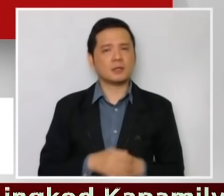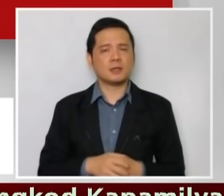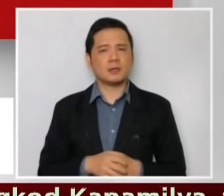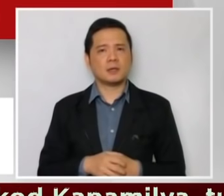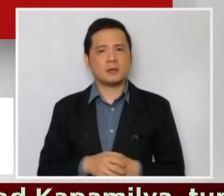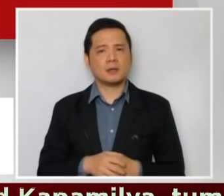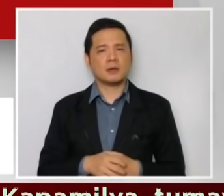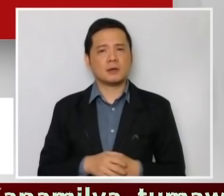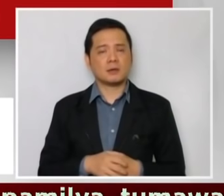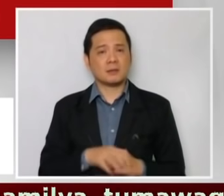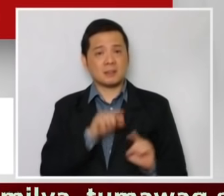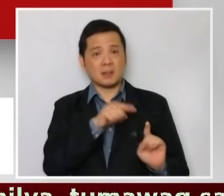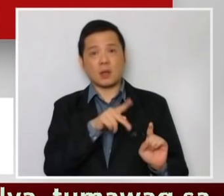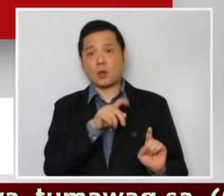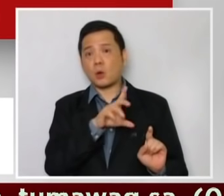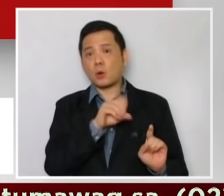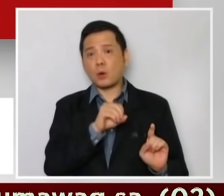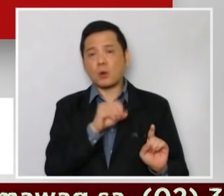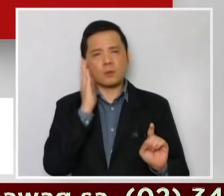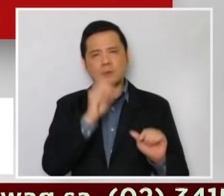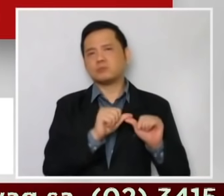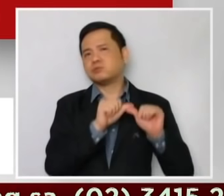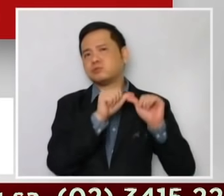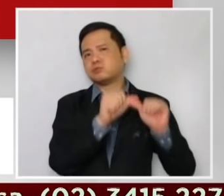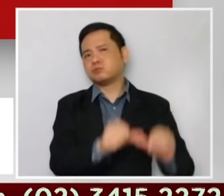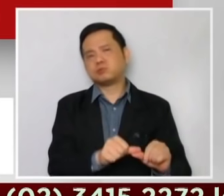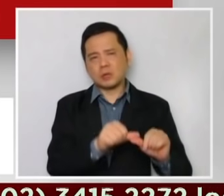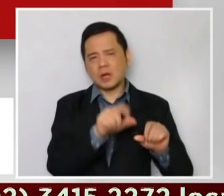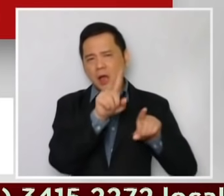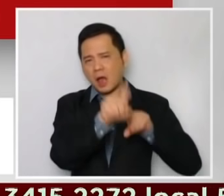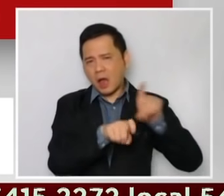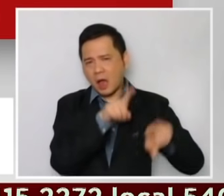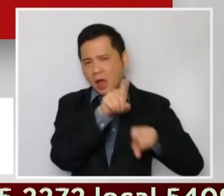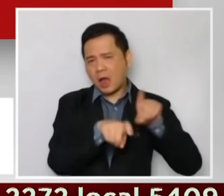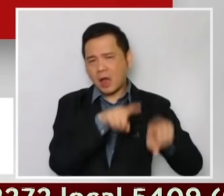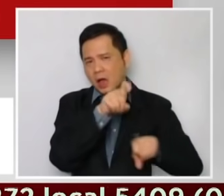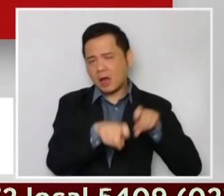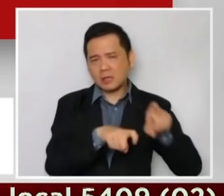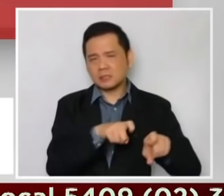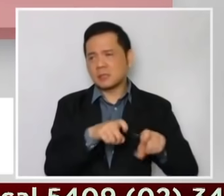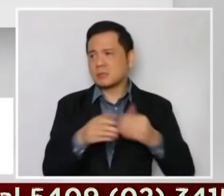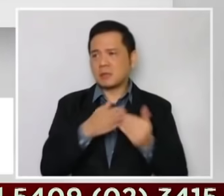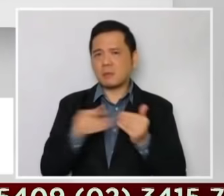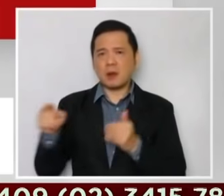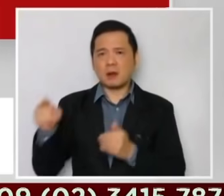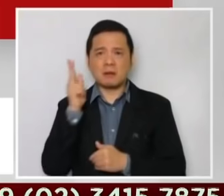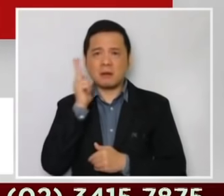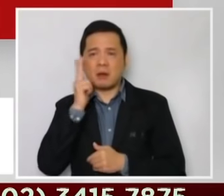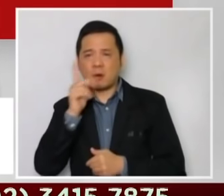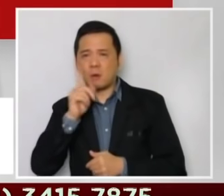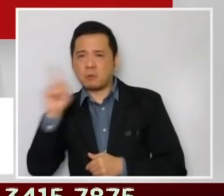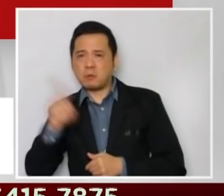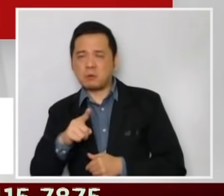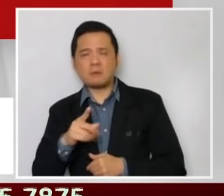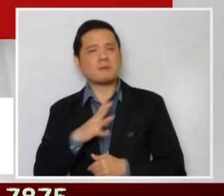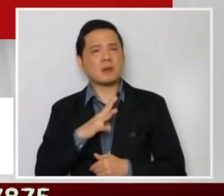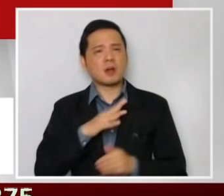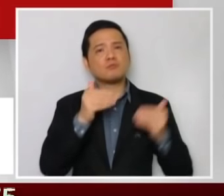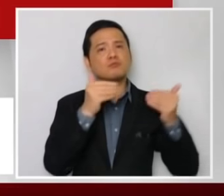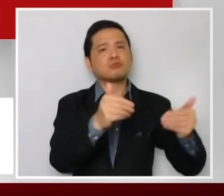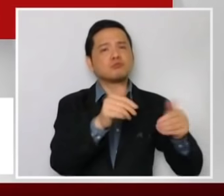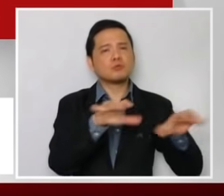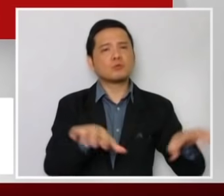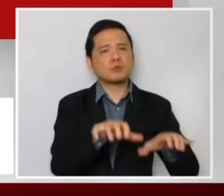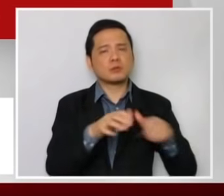Pimentel na itutuloy pa rin ng Senado ang tungkulin nito sa kabila ng utos ng Pangulo. Ipinagtataka naman